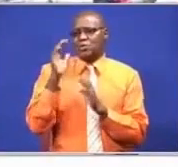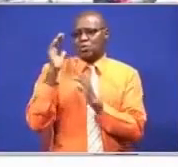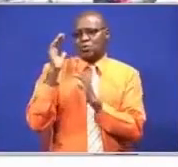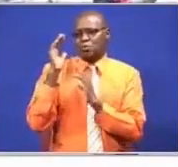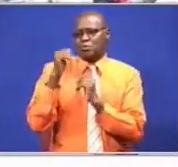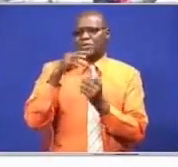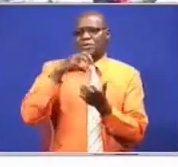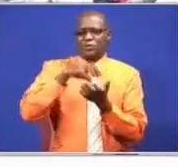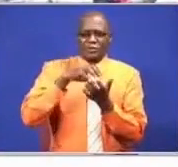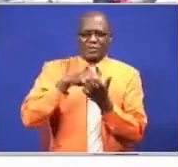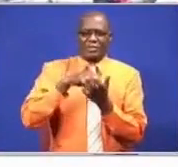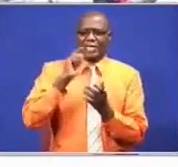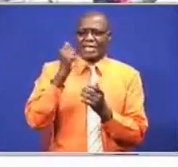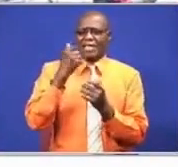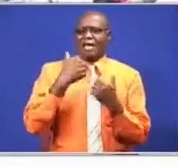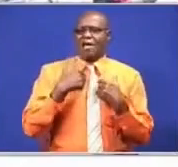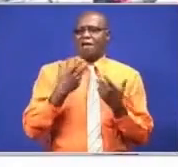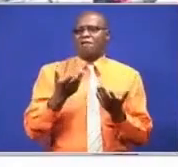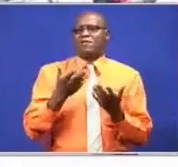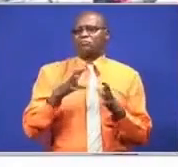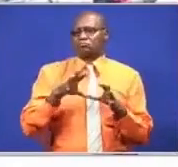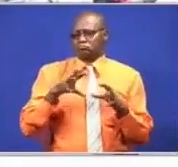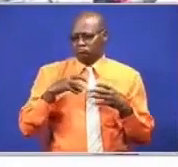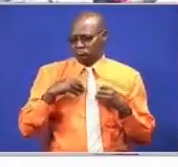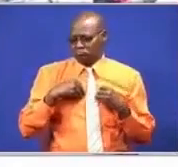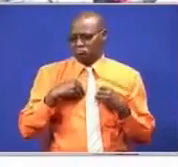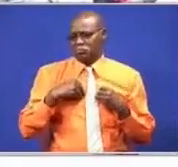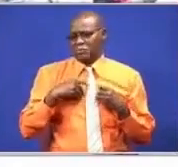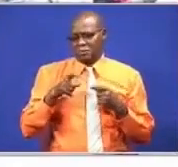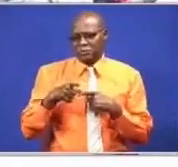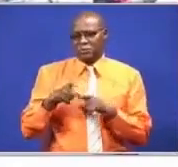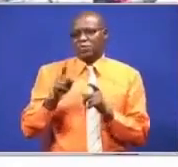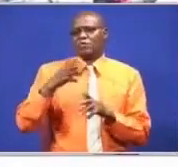change, with Kenyans now having to brace themselves for tougher economic